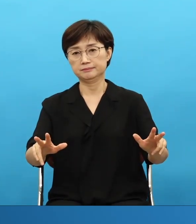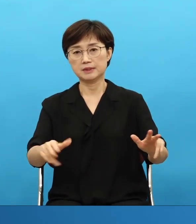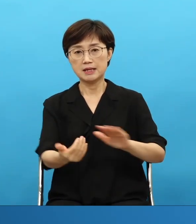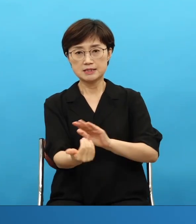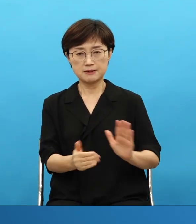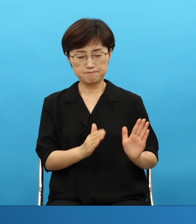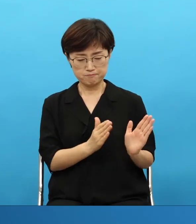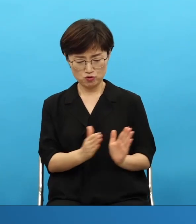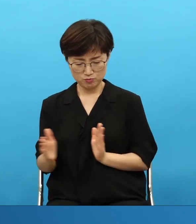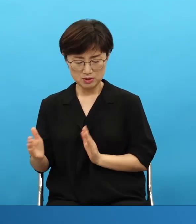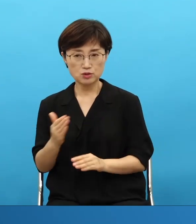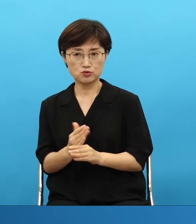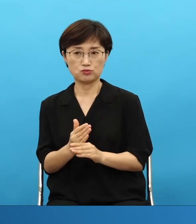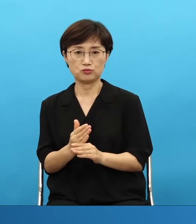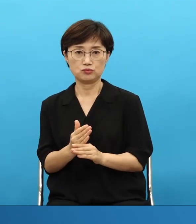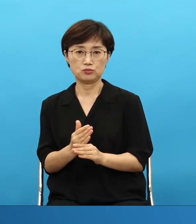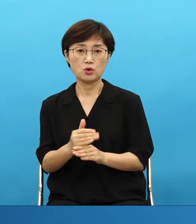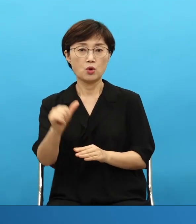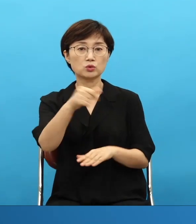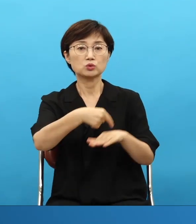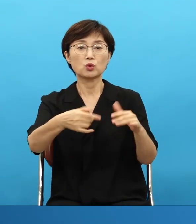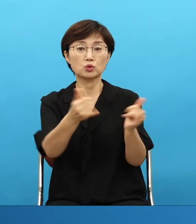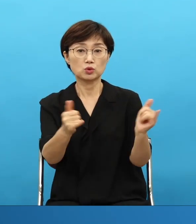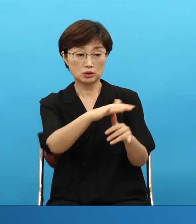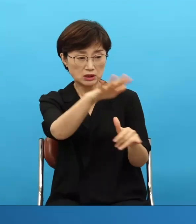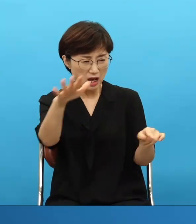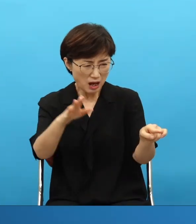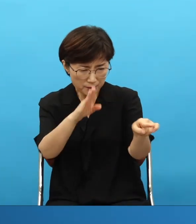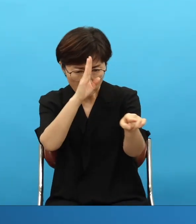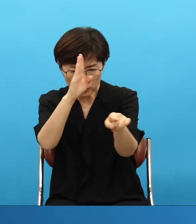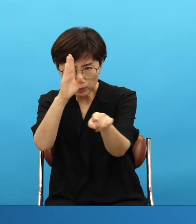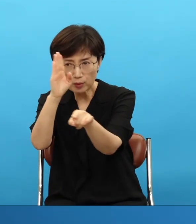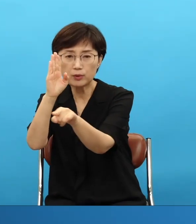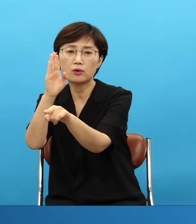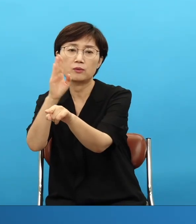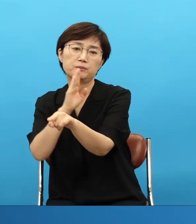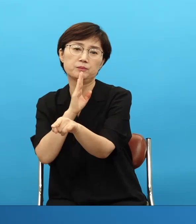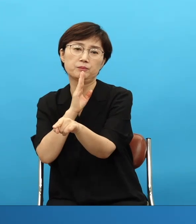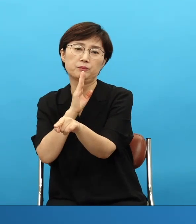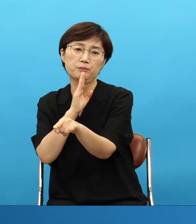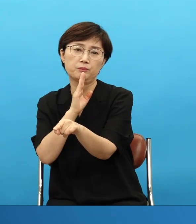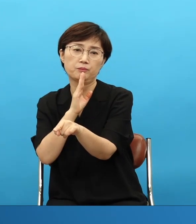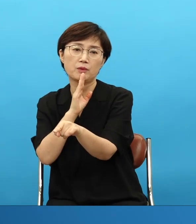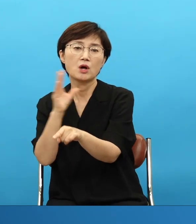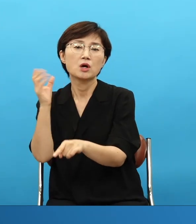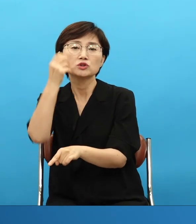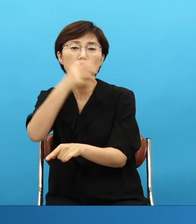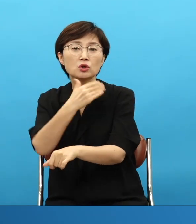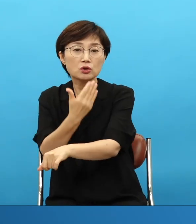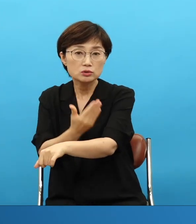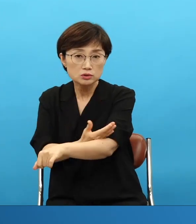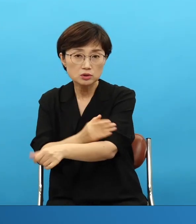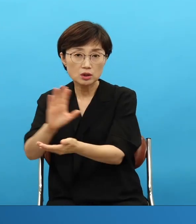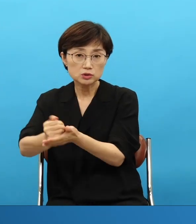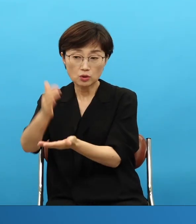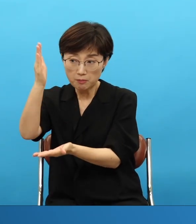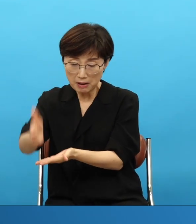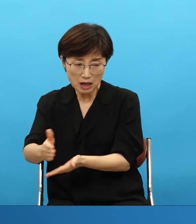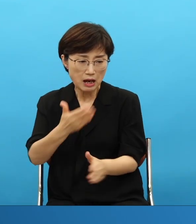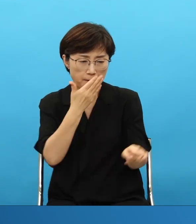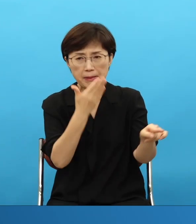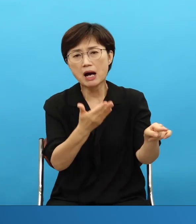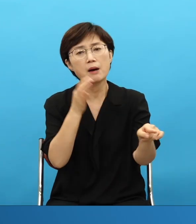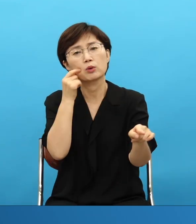올 것이라고 준비하고 있어요. 5천 종족 저요 싹 다 병들어 있어요. 어떻게 성령의 능력과 그리스도이고 가능하겠습니다.